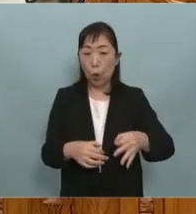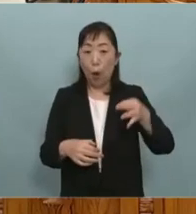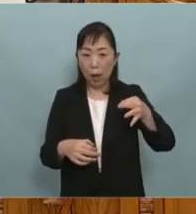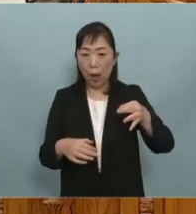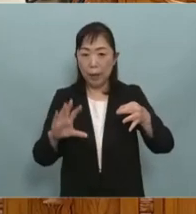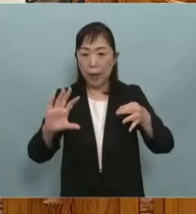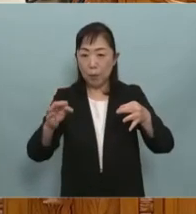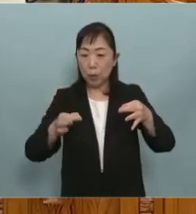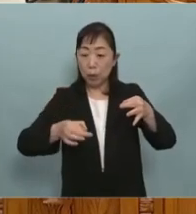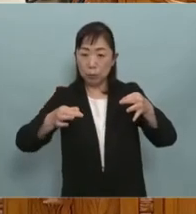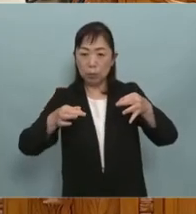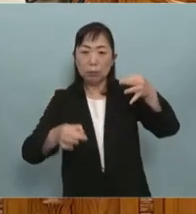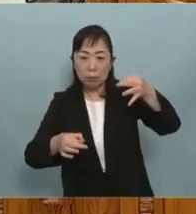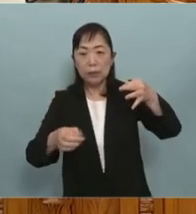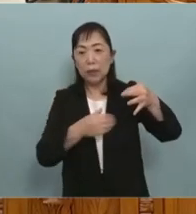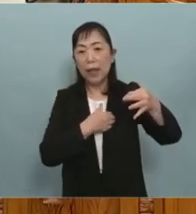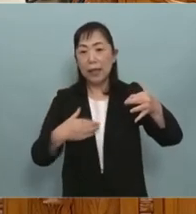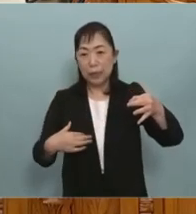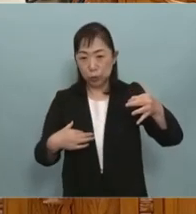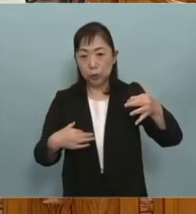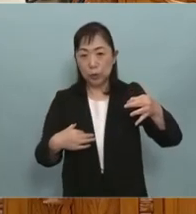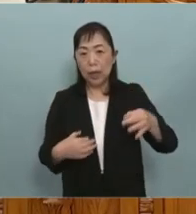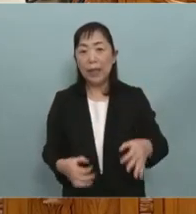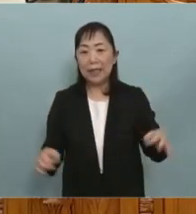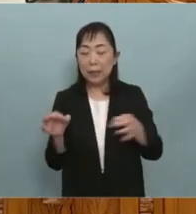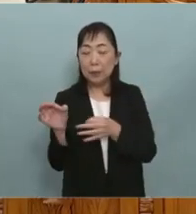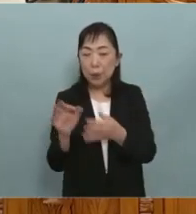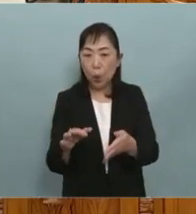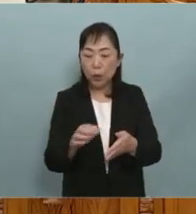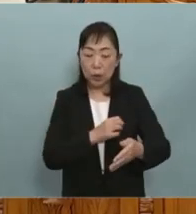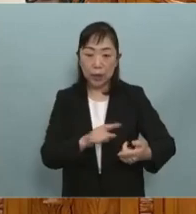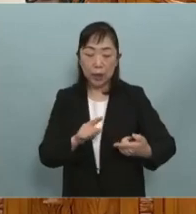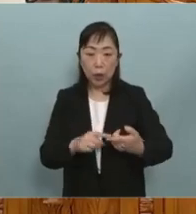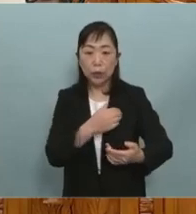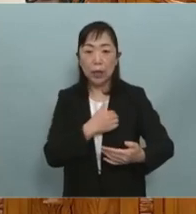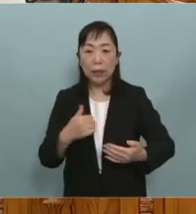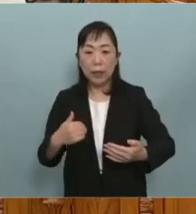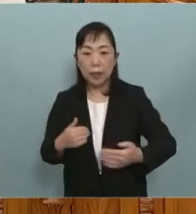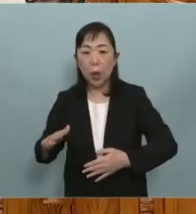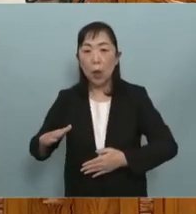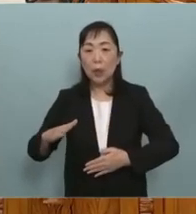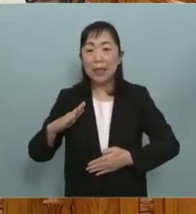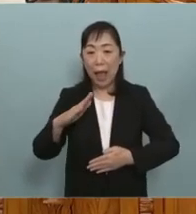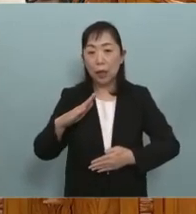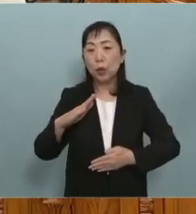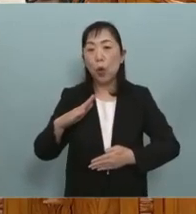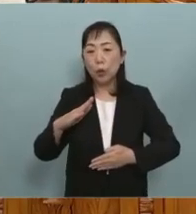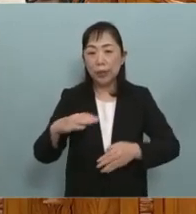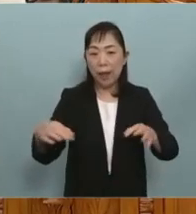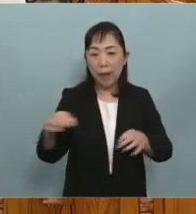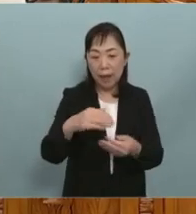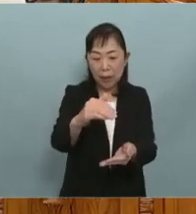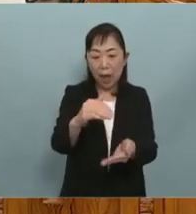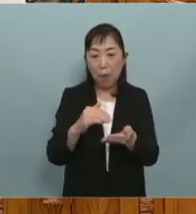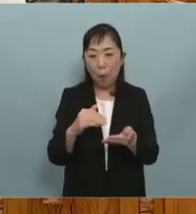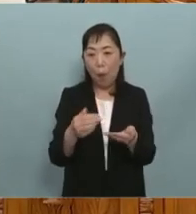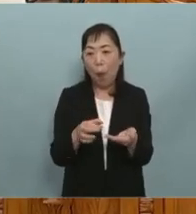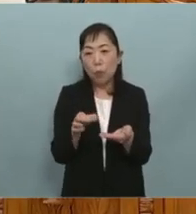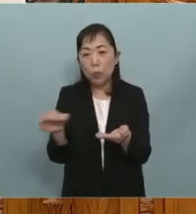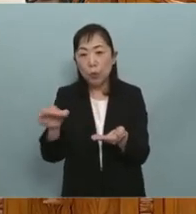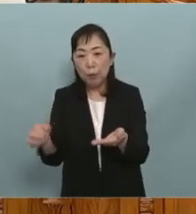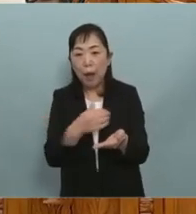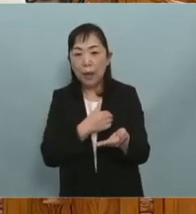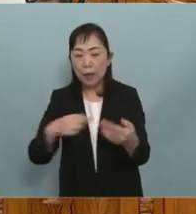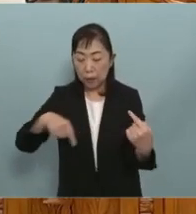設備投資が積極的に行われるといった成長と分配の公循環が確実に